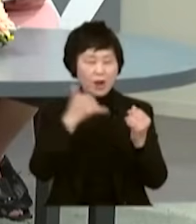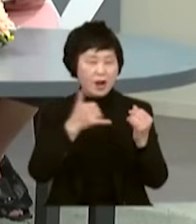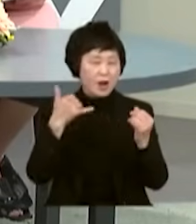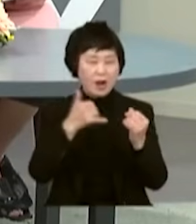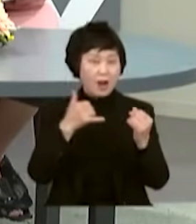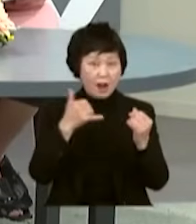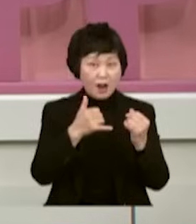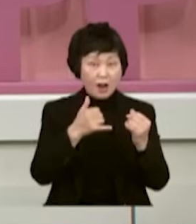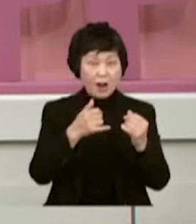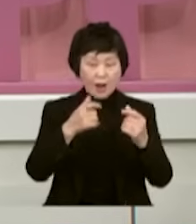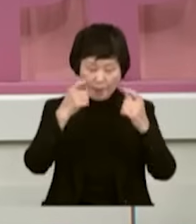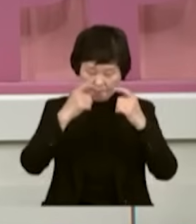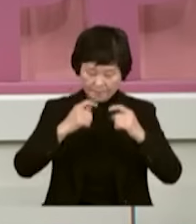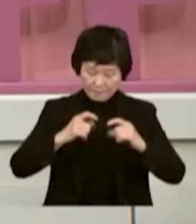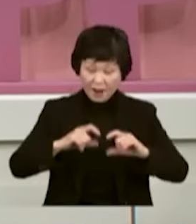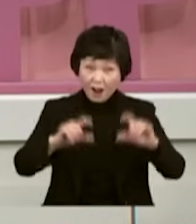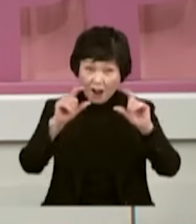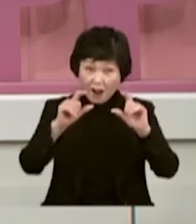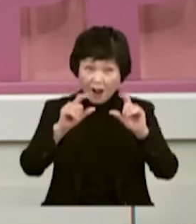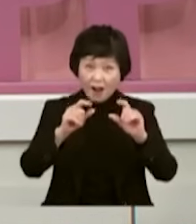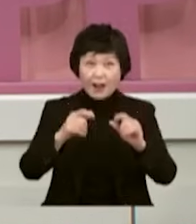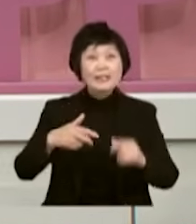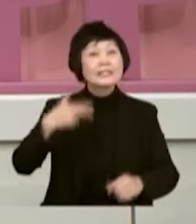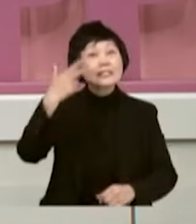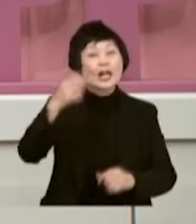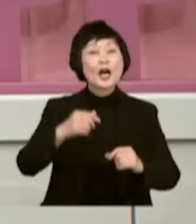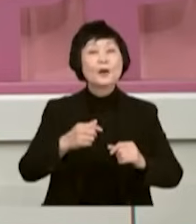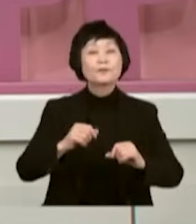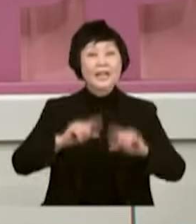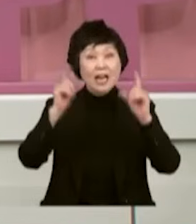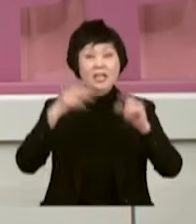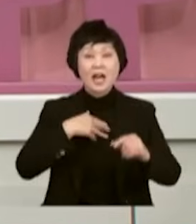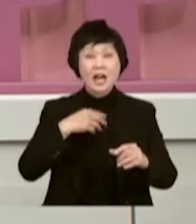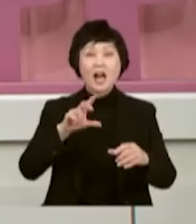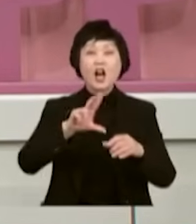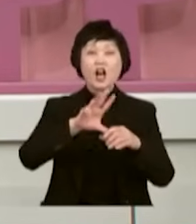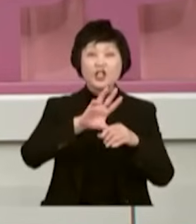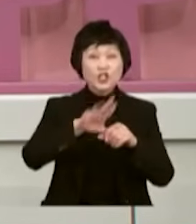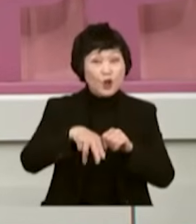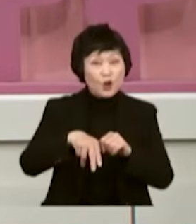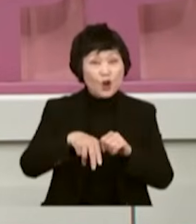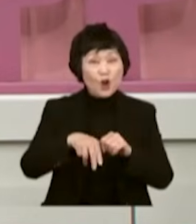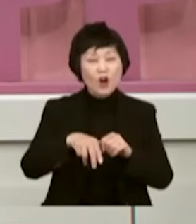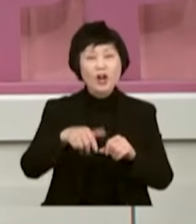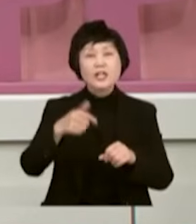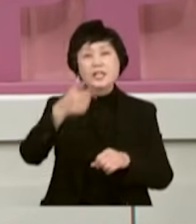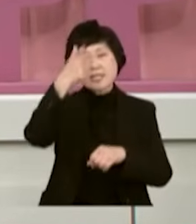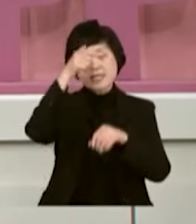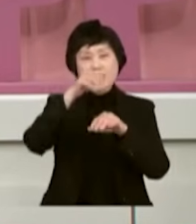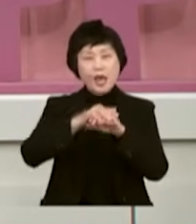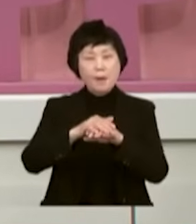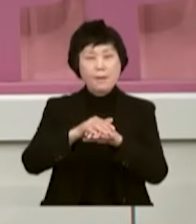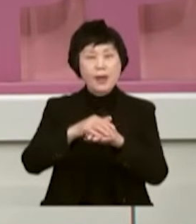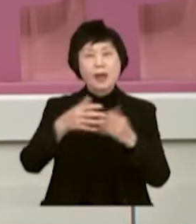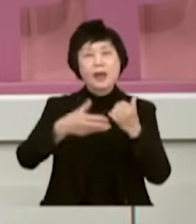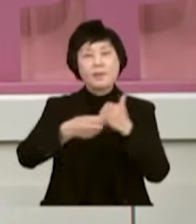세우고서, 그 다음날 저는 이제 철원으로 집회를 갔거든요. 예. 아. 철원에서 집회를 했는데,